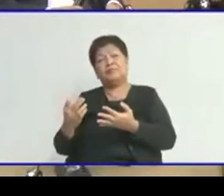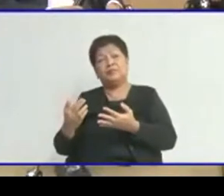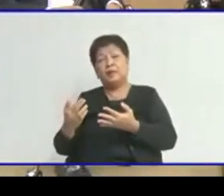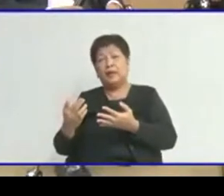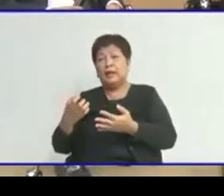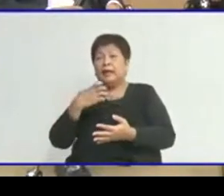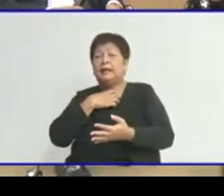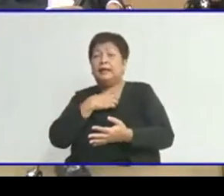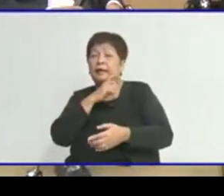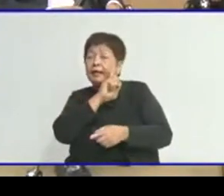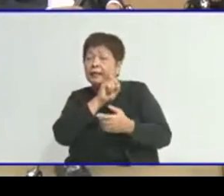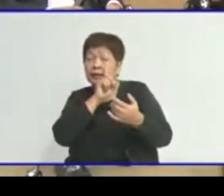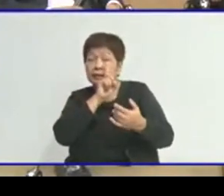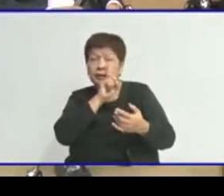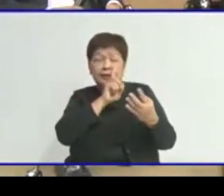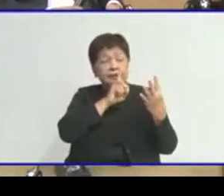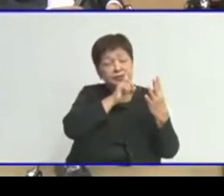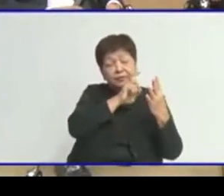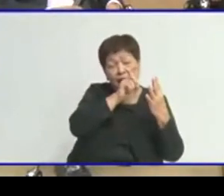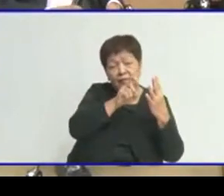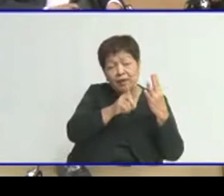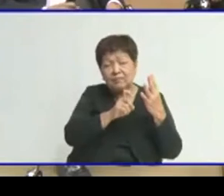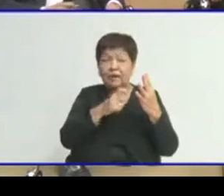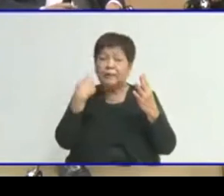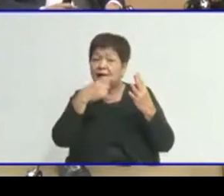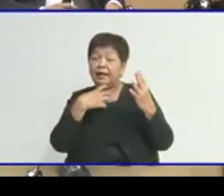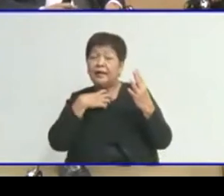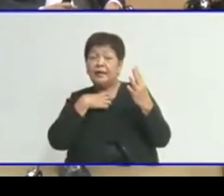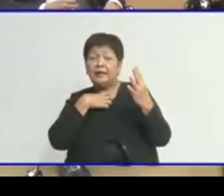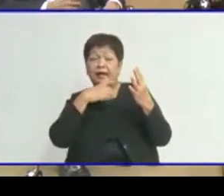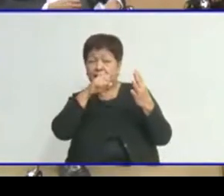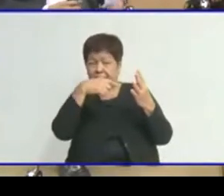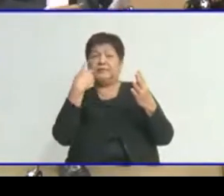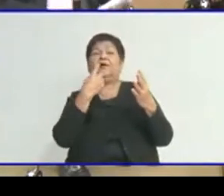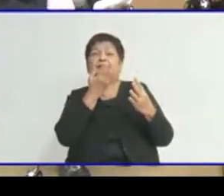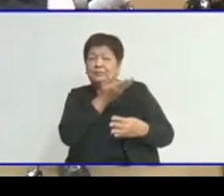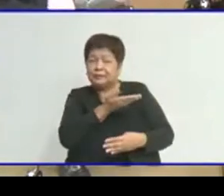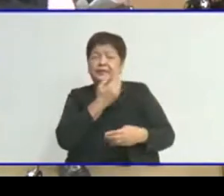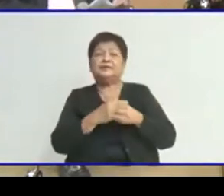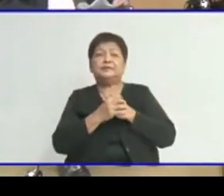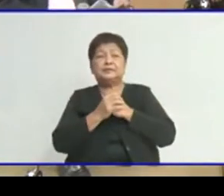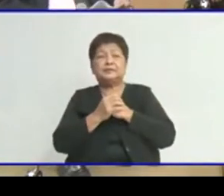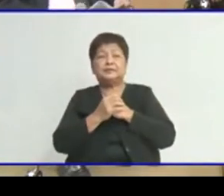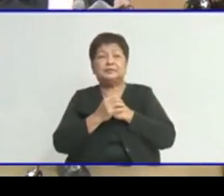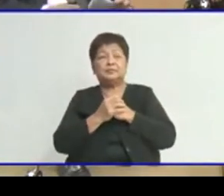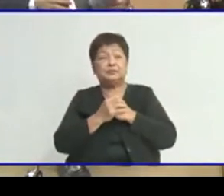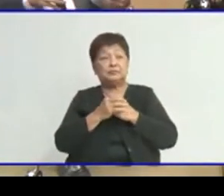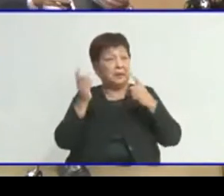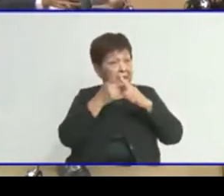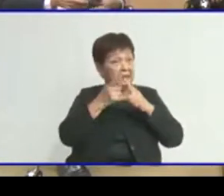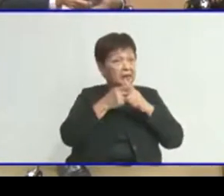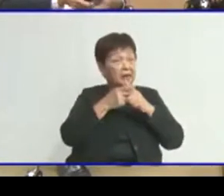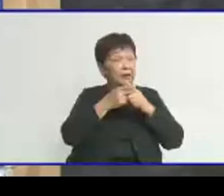าถ้าเกิดคำถาม I'm not going to identify any panelists คำถามแรก ค่ะ to answer the question or comment you